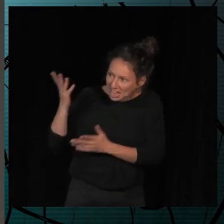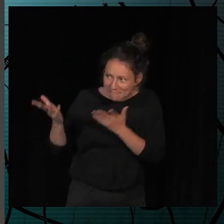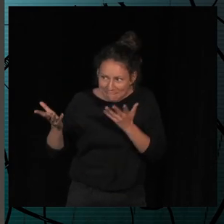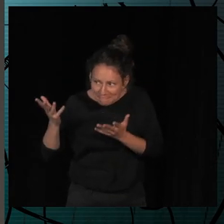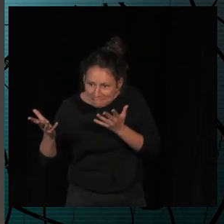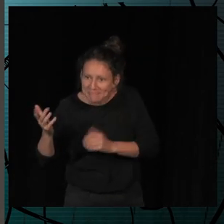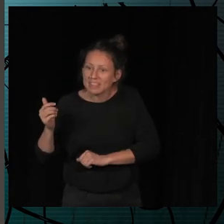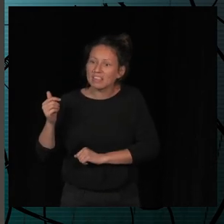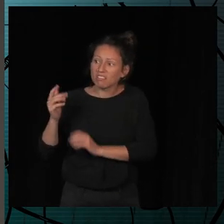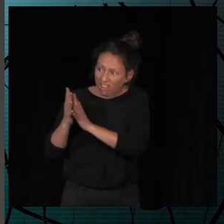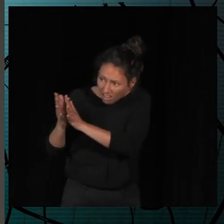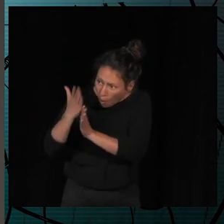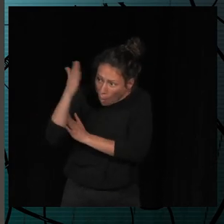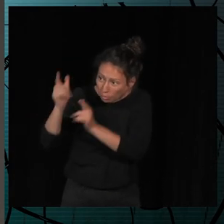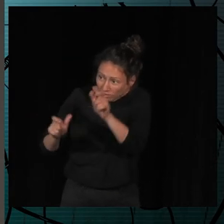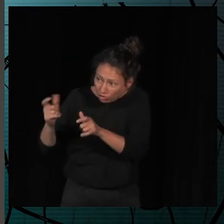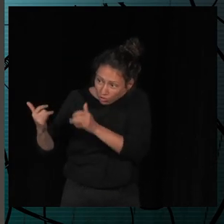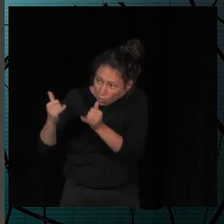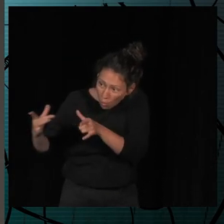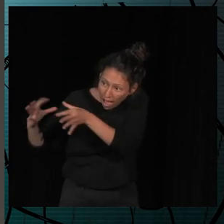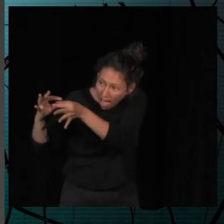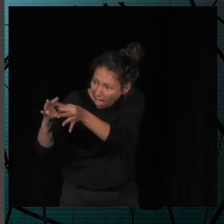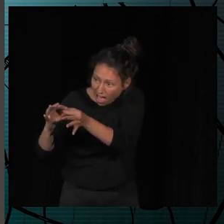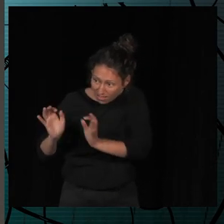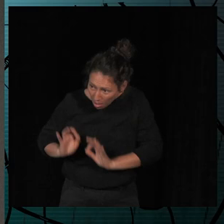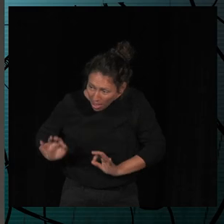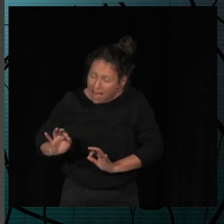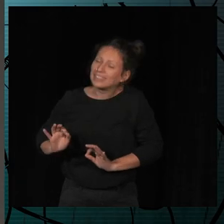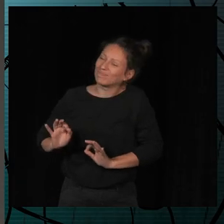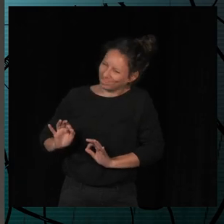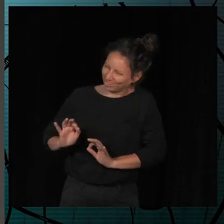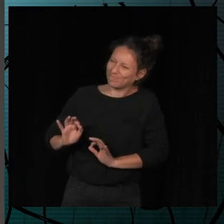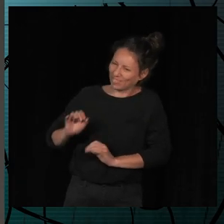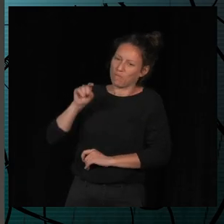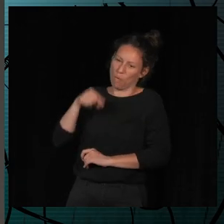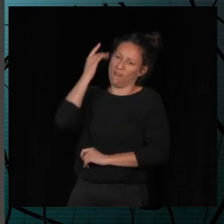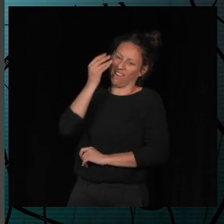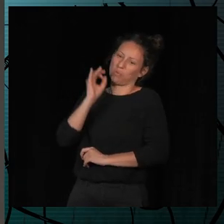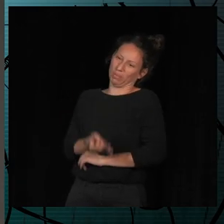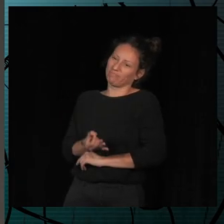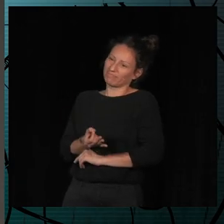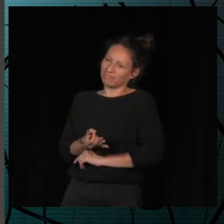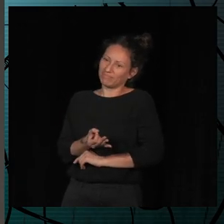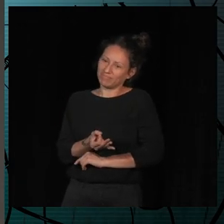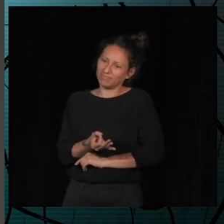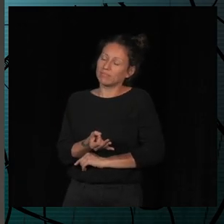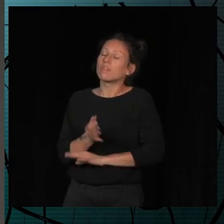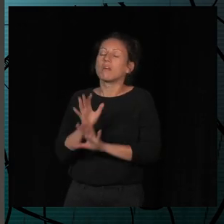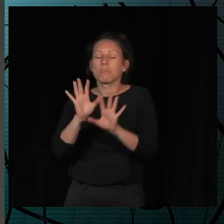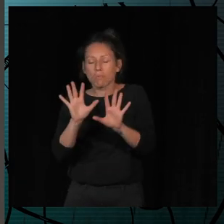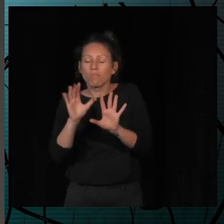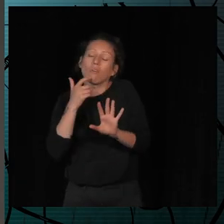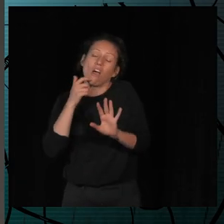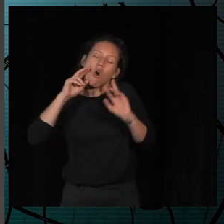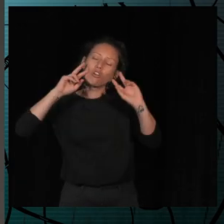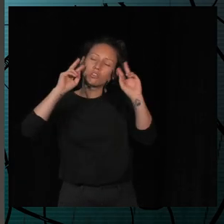mais ce qui a quand même été largement montré c'est que les seuls joueurs excessifs qui risquent de basculer dans la catégorie problématique